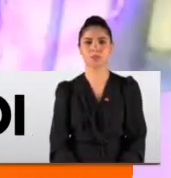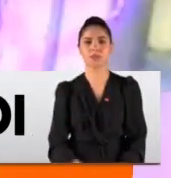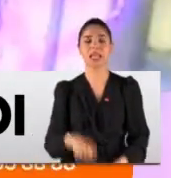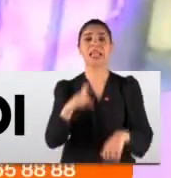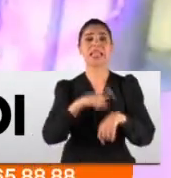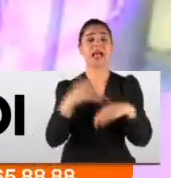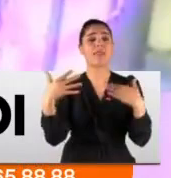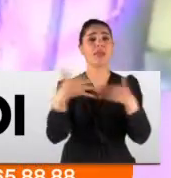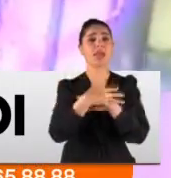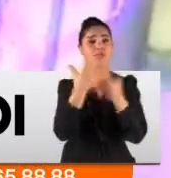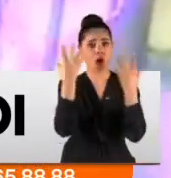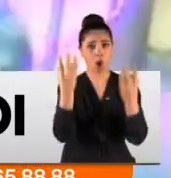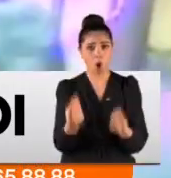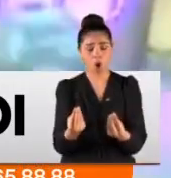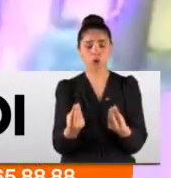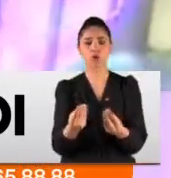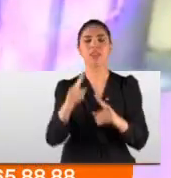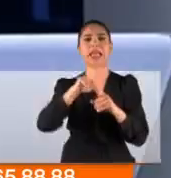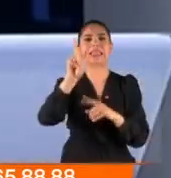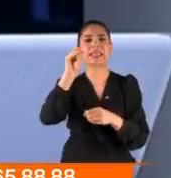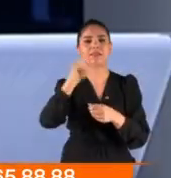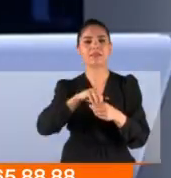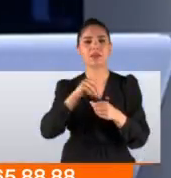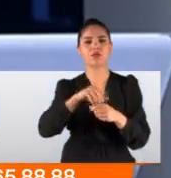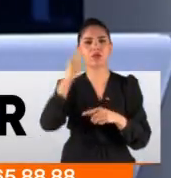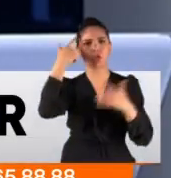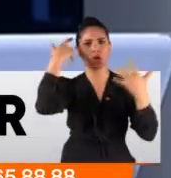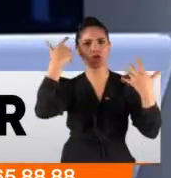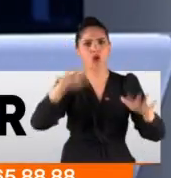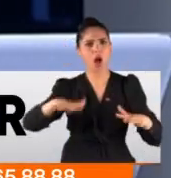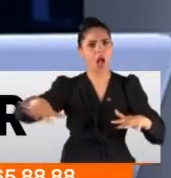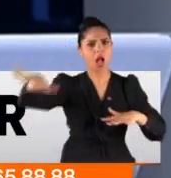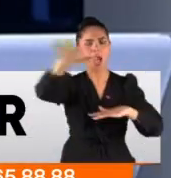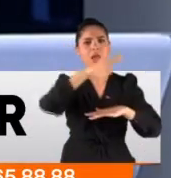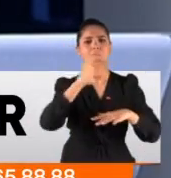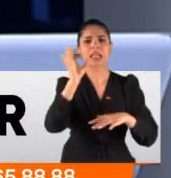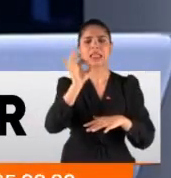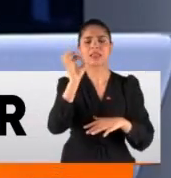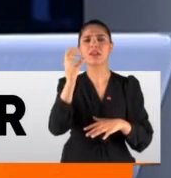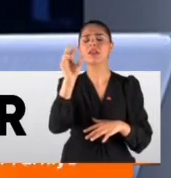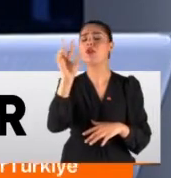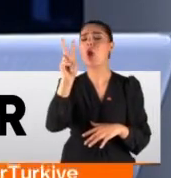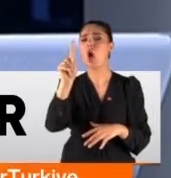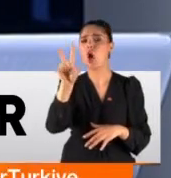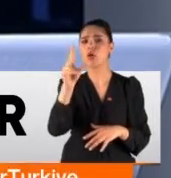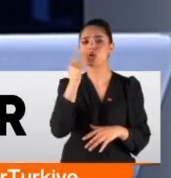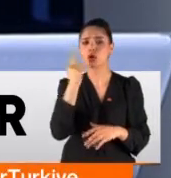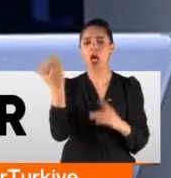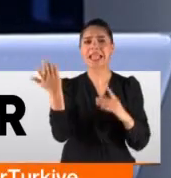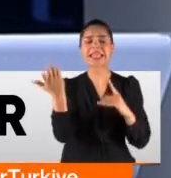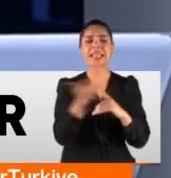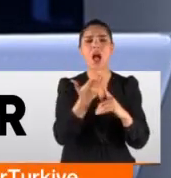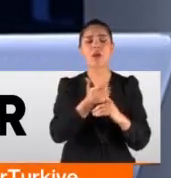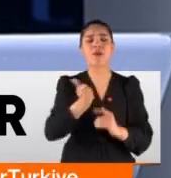Saatler gece yarısını gösterdiğinde televizyon ekranlarında bir şok yaşandı. Saat 00.13'te darbeci askerler